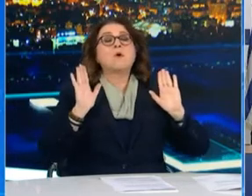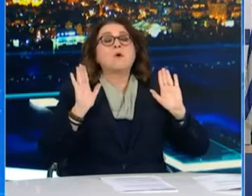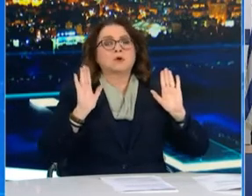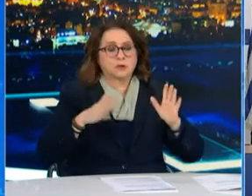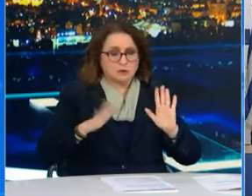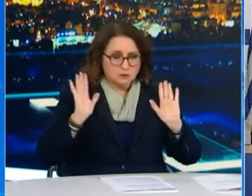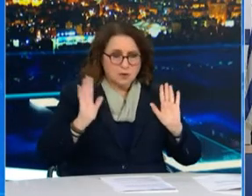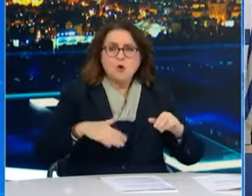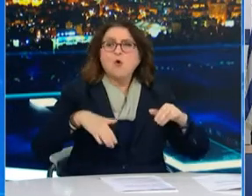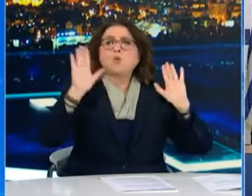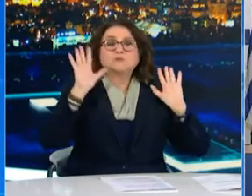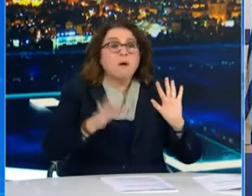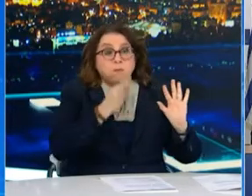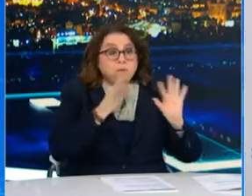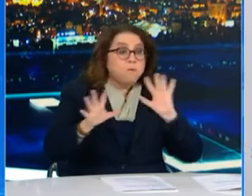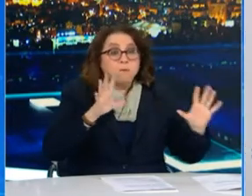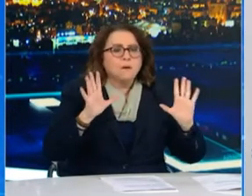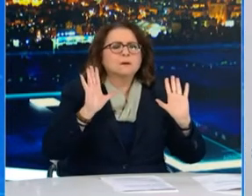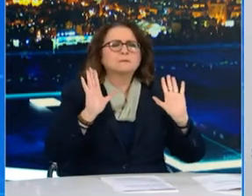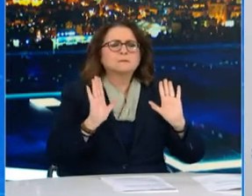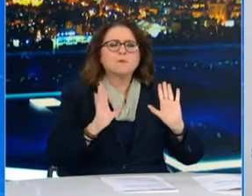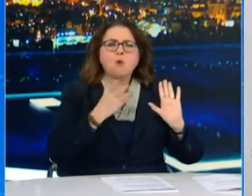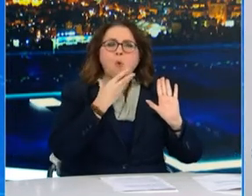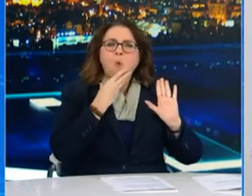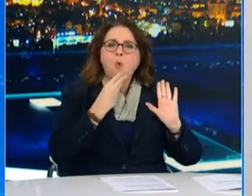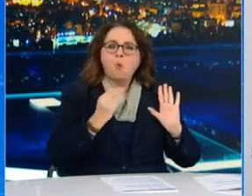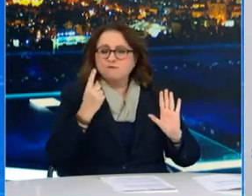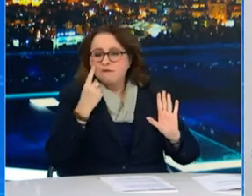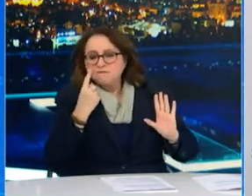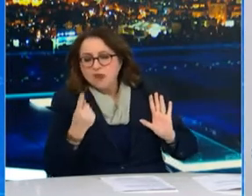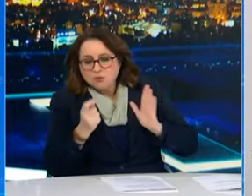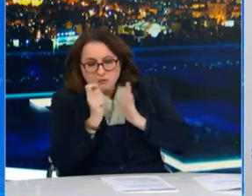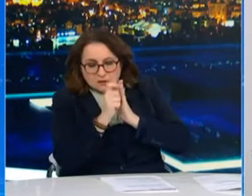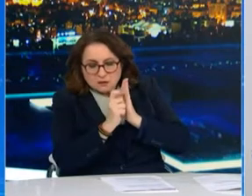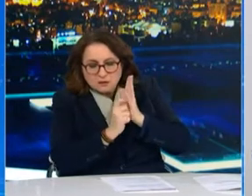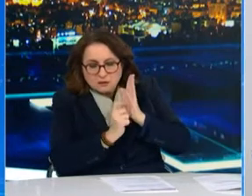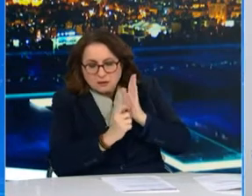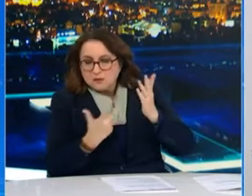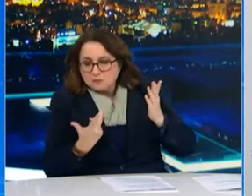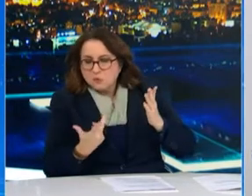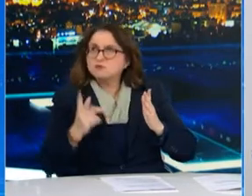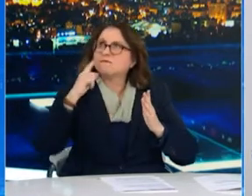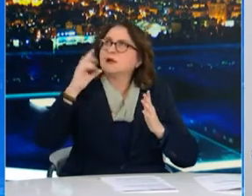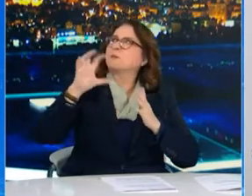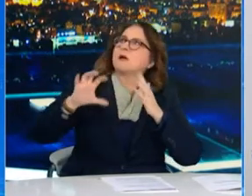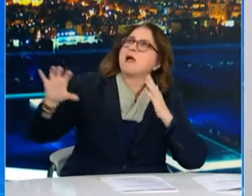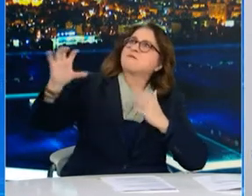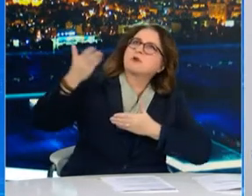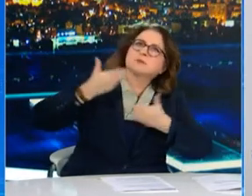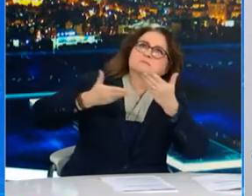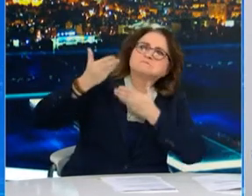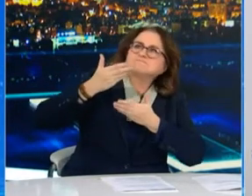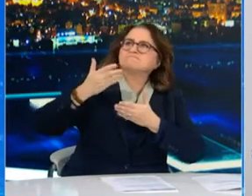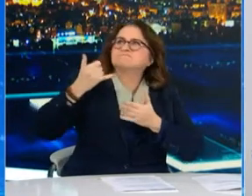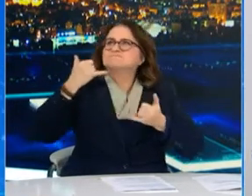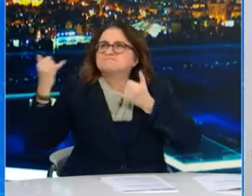δεδομένα, τις αναλύσεις οποίες υπάρχουν και τον τρόπο με τον οποίο τις ανταλλάσσει η παγκόσμια επιστημονική κοινότητα. Άλλωστε, είναι μια